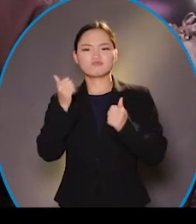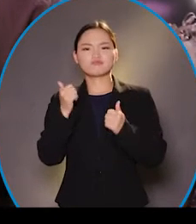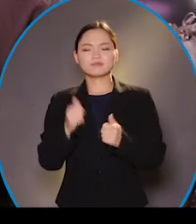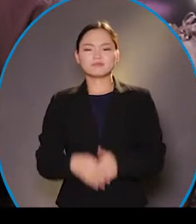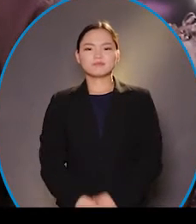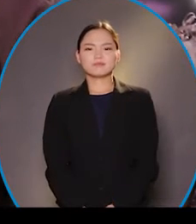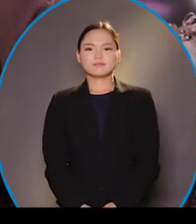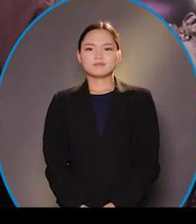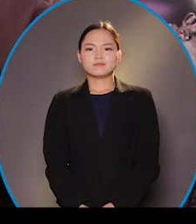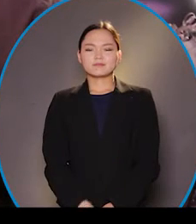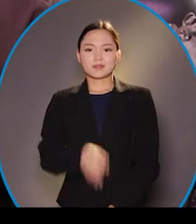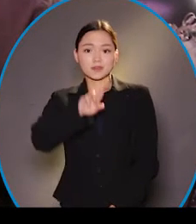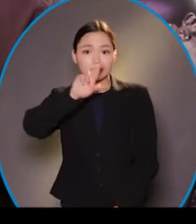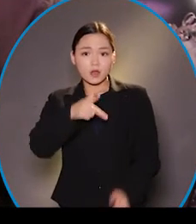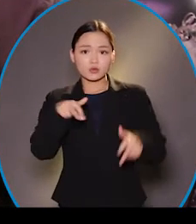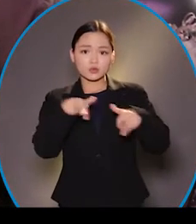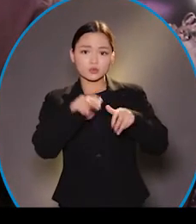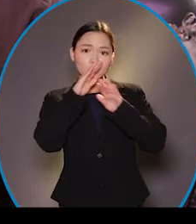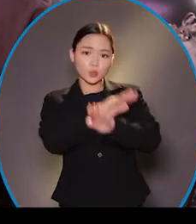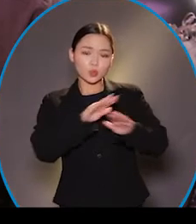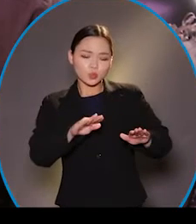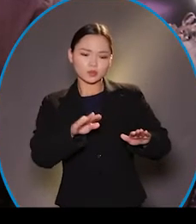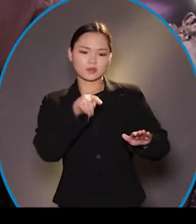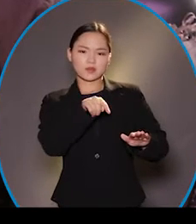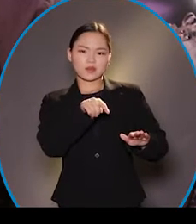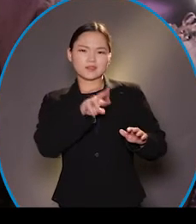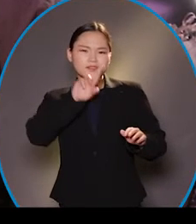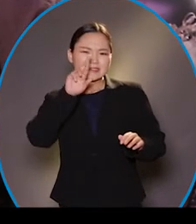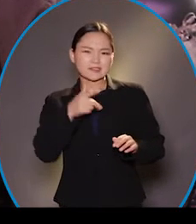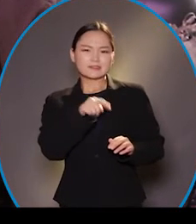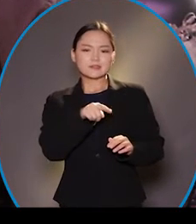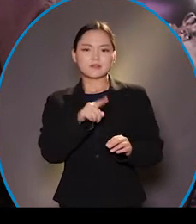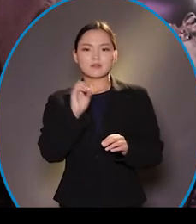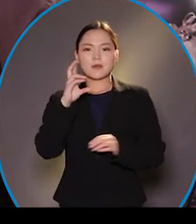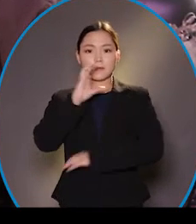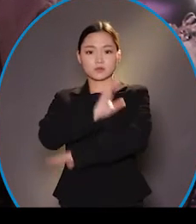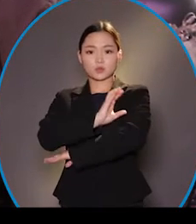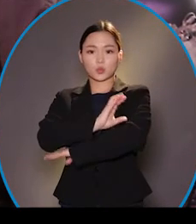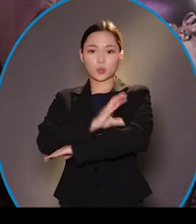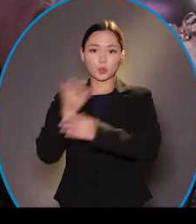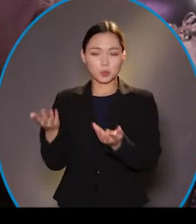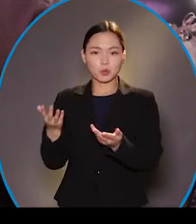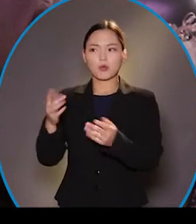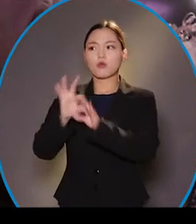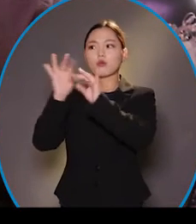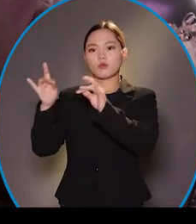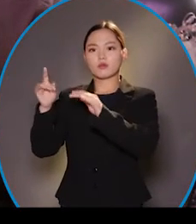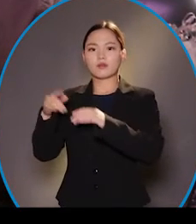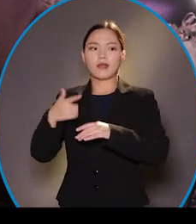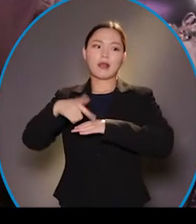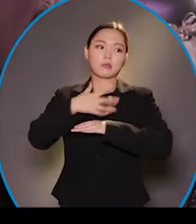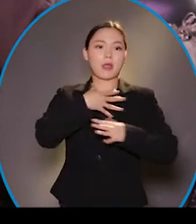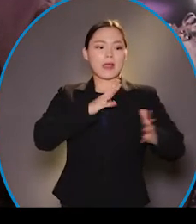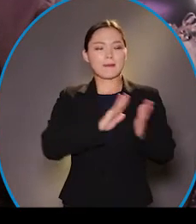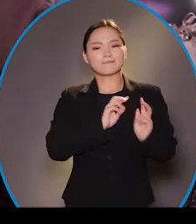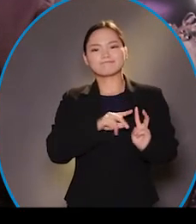Яг хөгжлийн бэрхшээлтэй хүүхдүүд ер нь яг ингээд энгийн сургуульч ер нь ингээд гадуурч гисэн аваа явахад аягүй